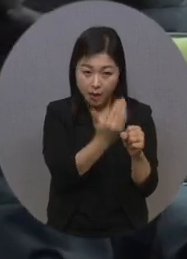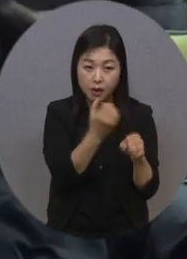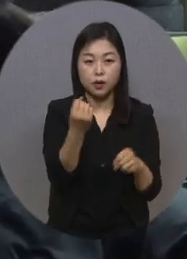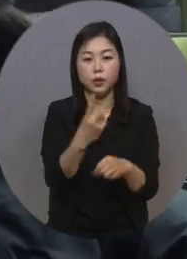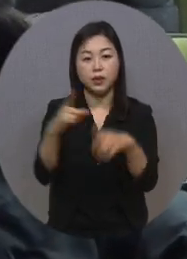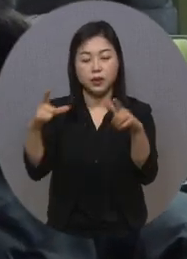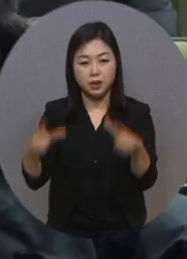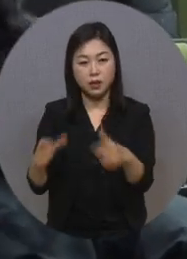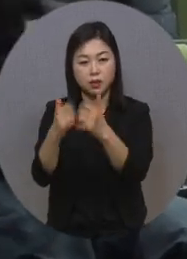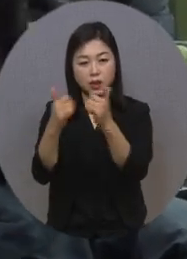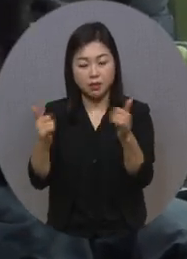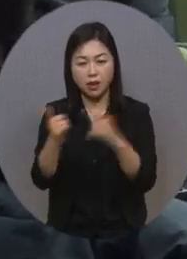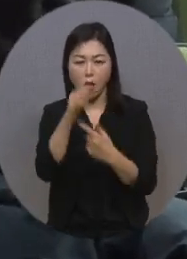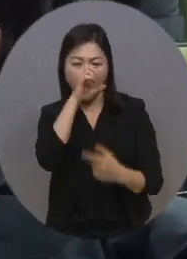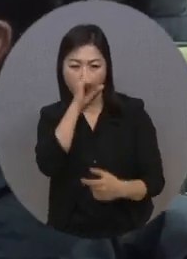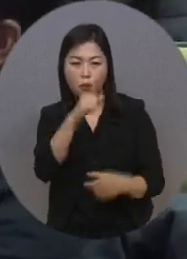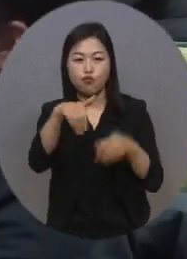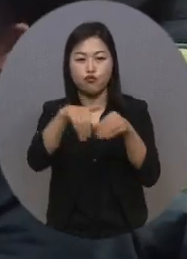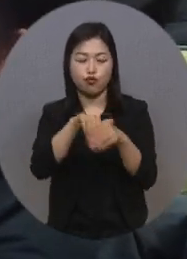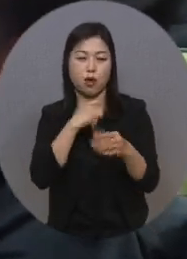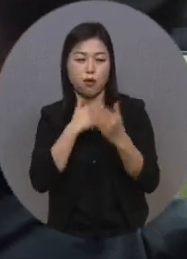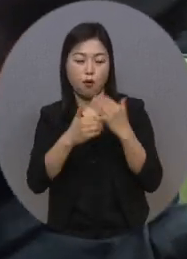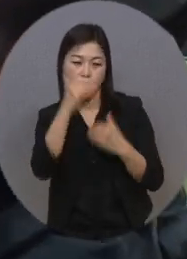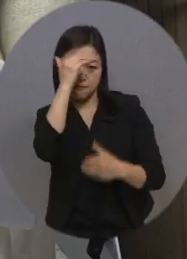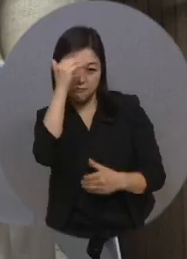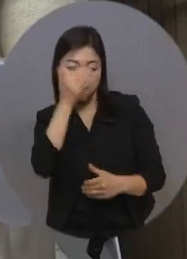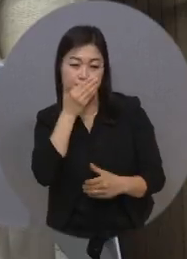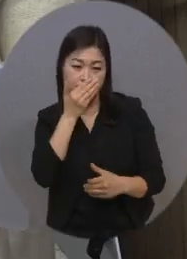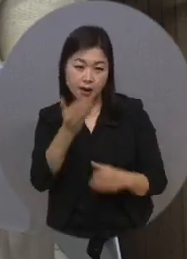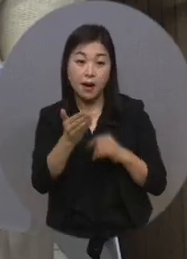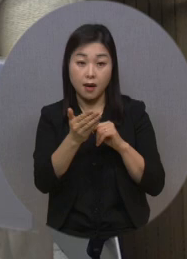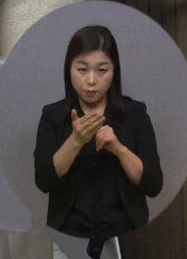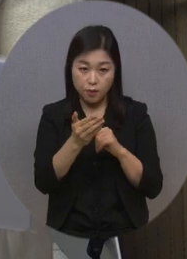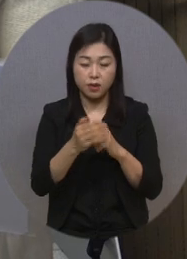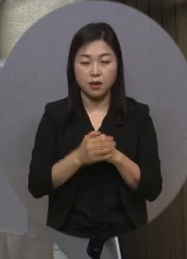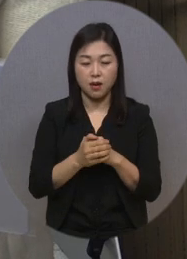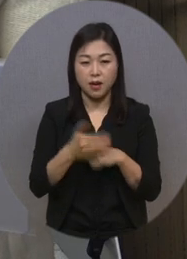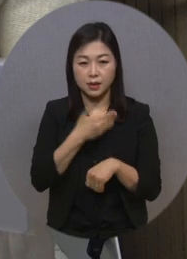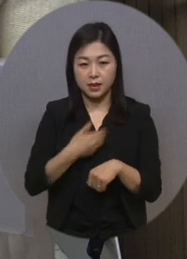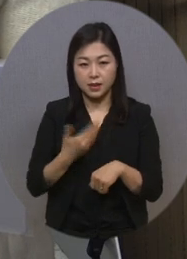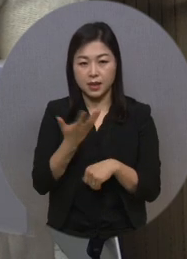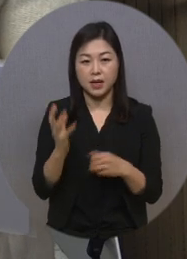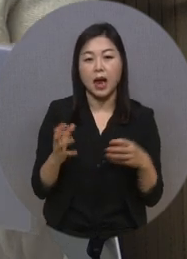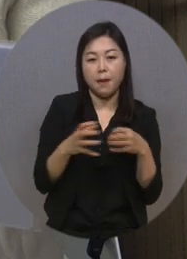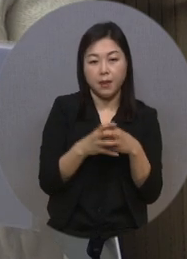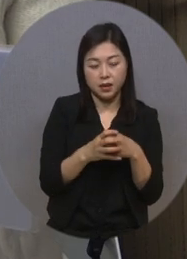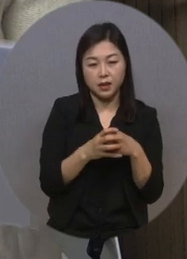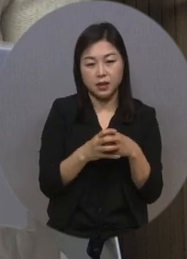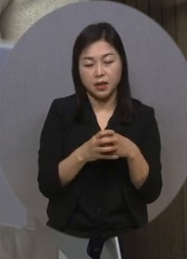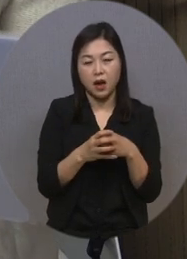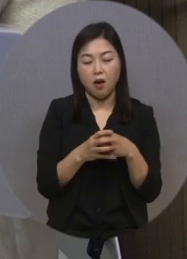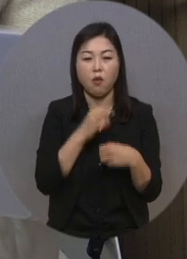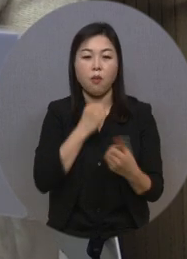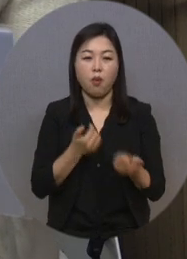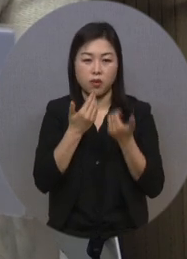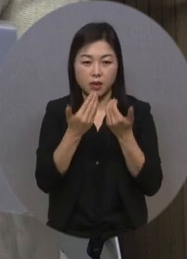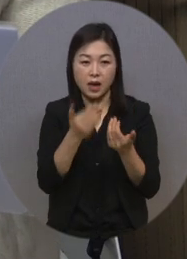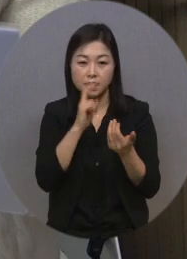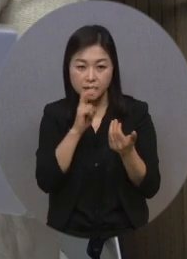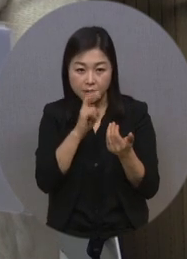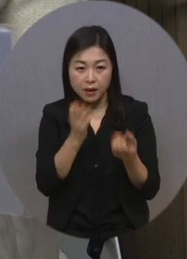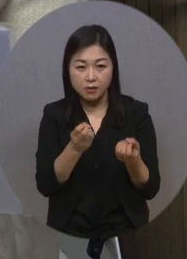주민에게 고품격 문화 향유 시간을 선물하는 제자들과 함께하는 자선 음악회 건강한